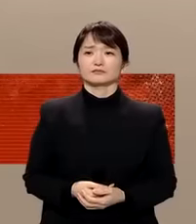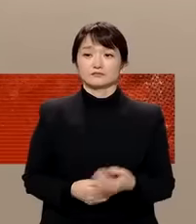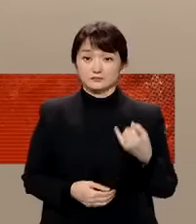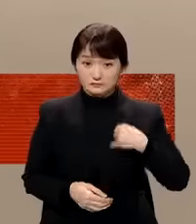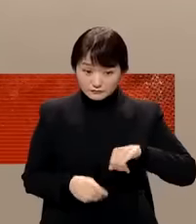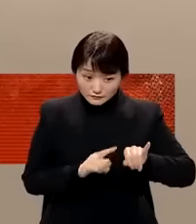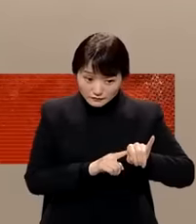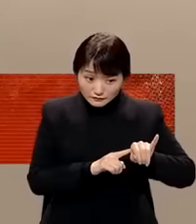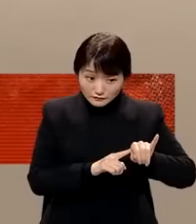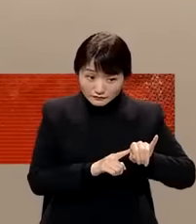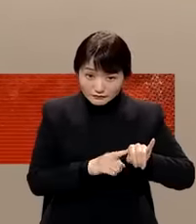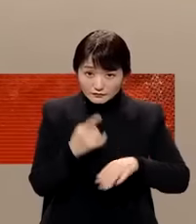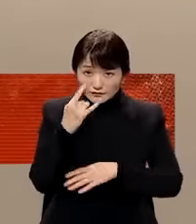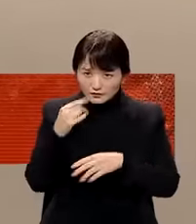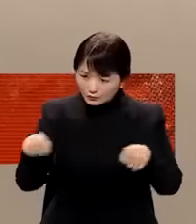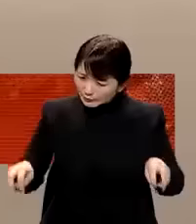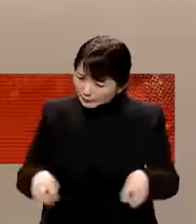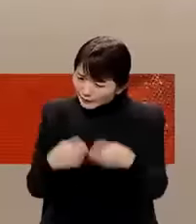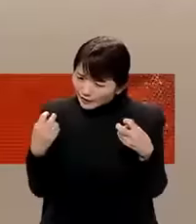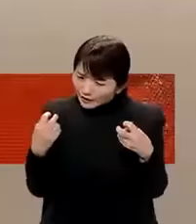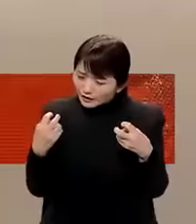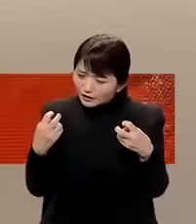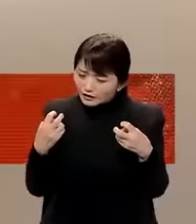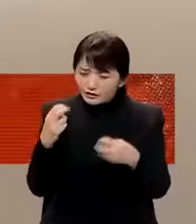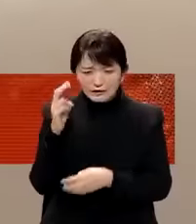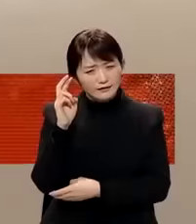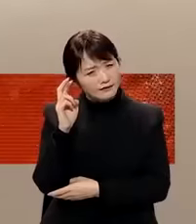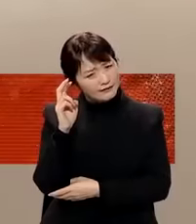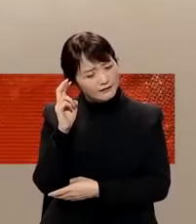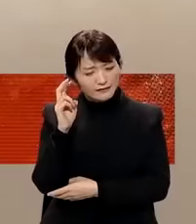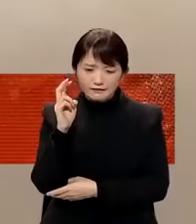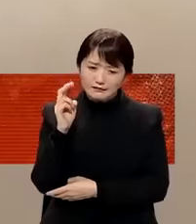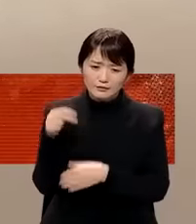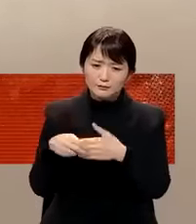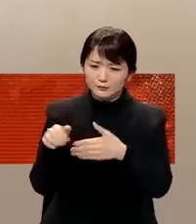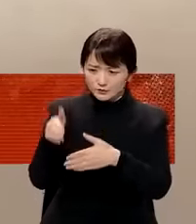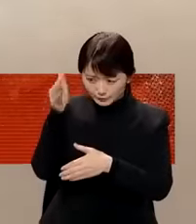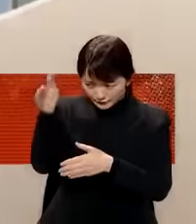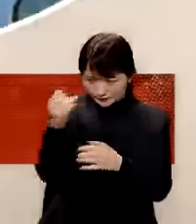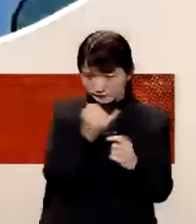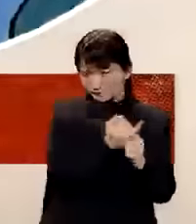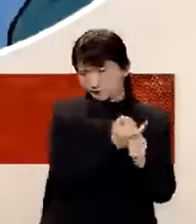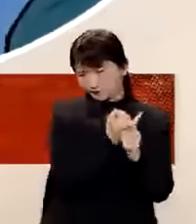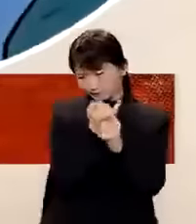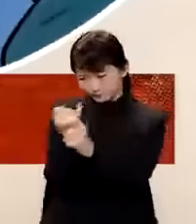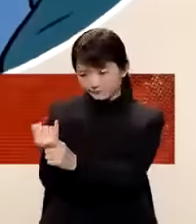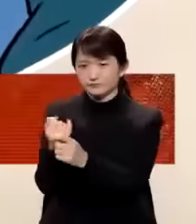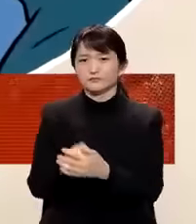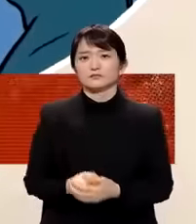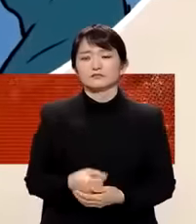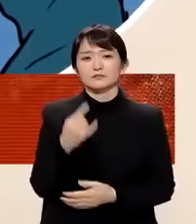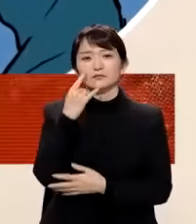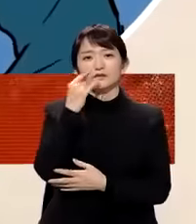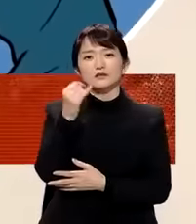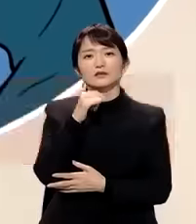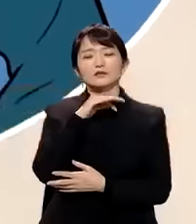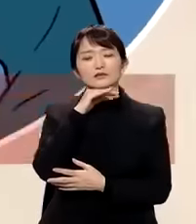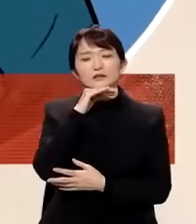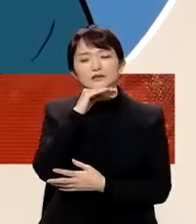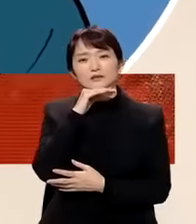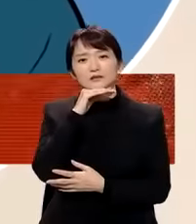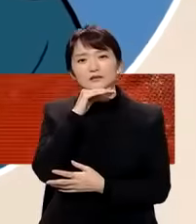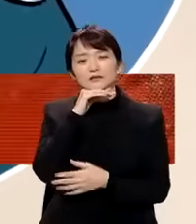딸은 어머니가 교통 사고를 당하신 건가 이렇게 짐작만 하면서 병원으로 갔다고 합니다 그 피해당한 어머니는 50세 조모